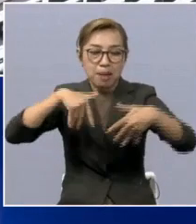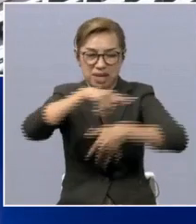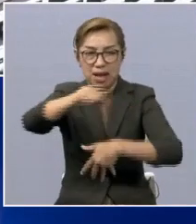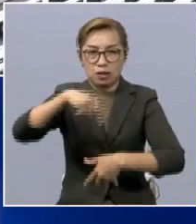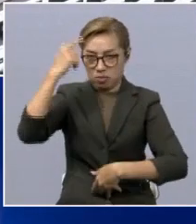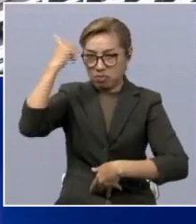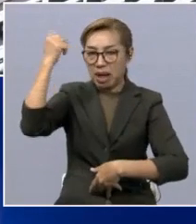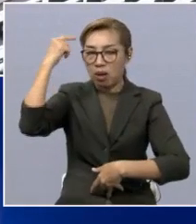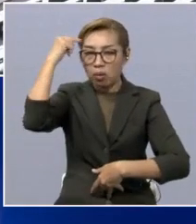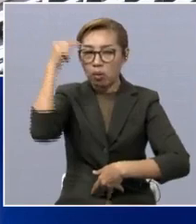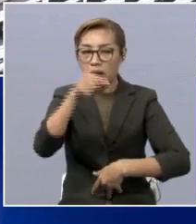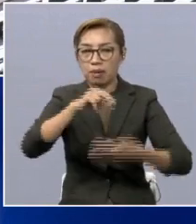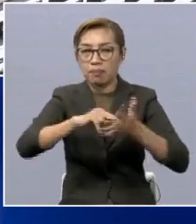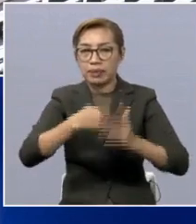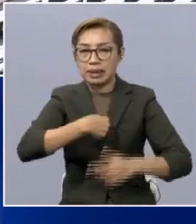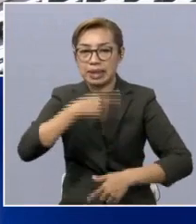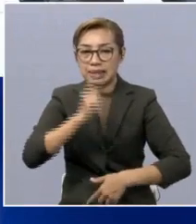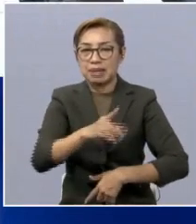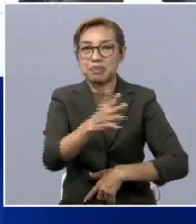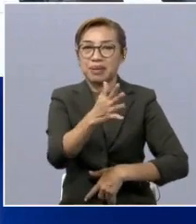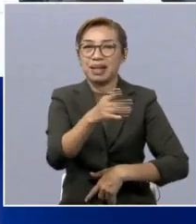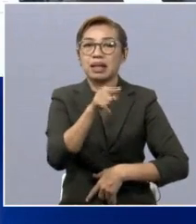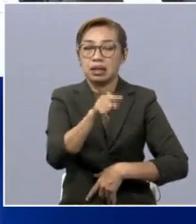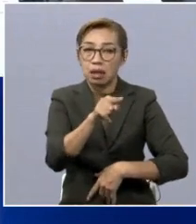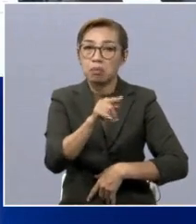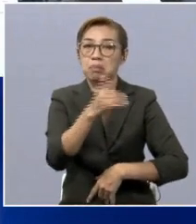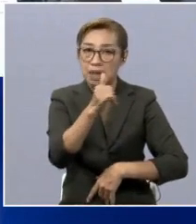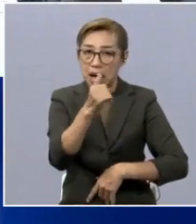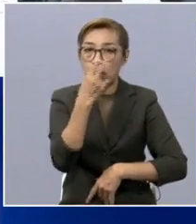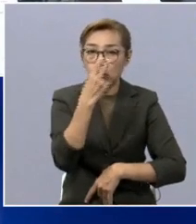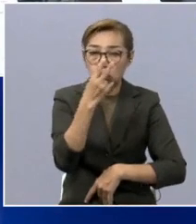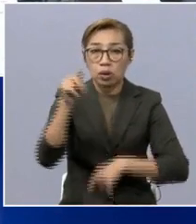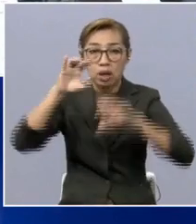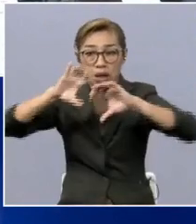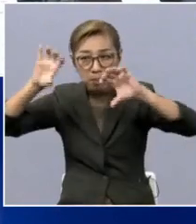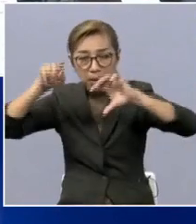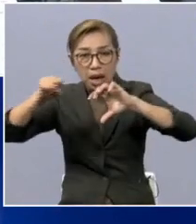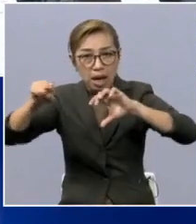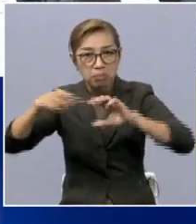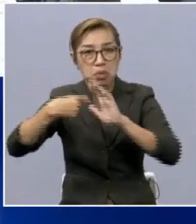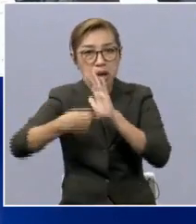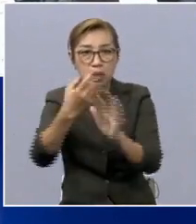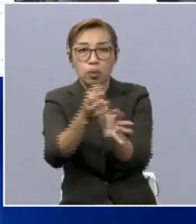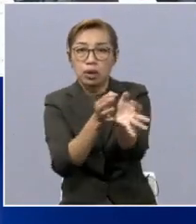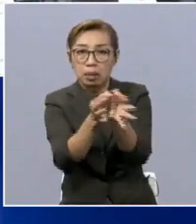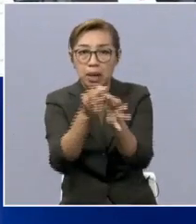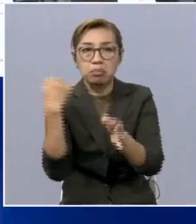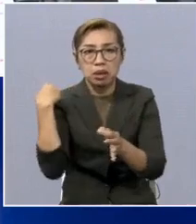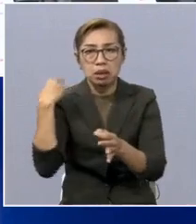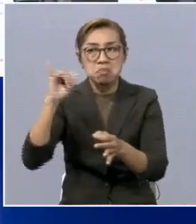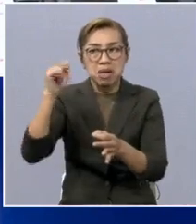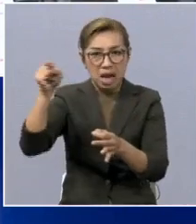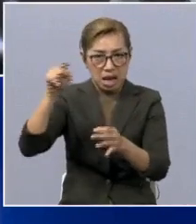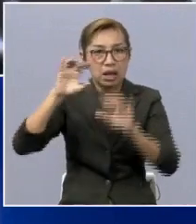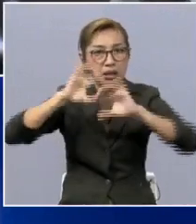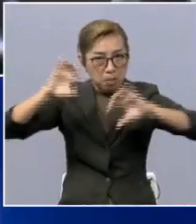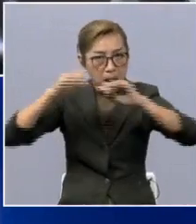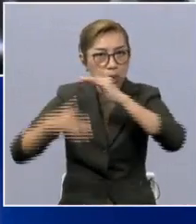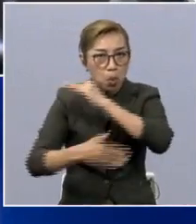าลที่จะทำความเข้าใจกับประชาชนมองไปมองมารัฐบาลอาจจะได้เปรียบกว่าด้วยซ้ำครับ